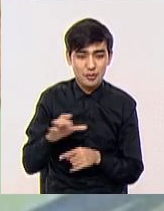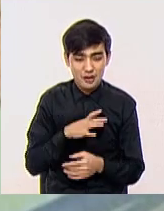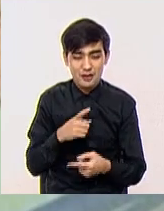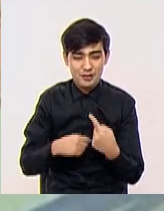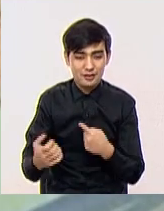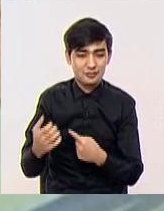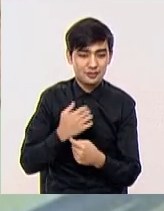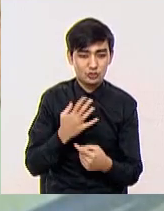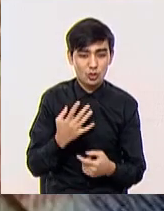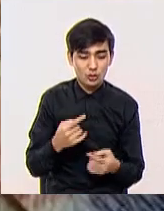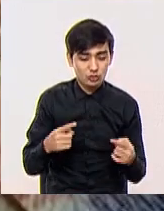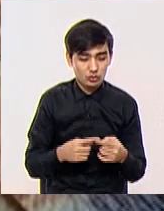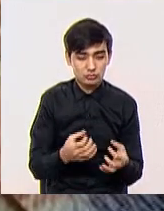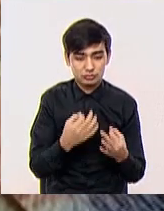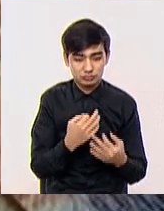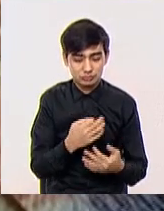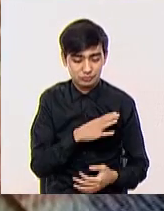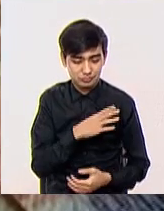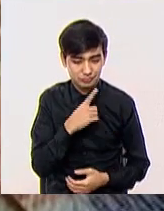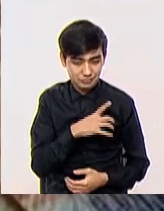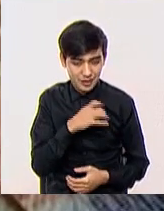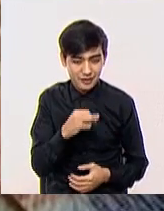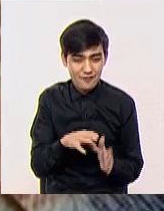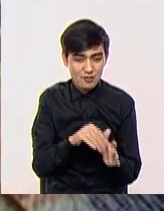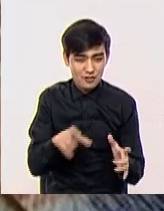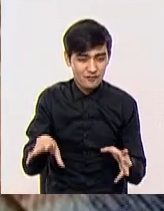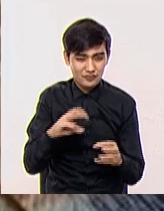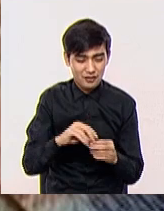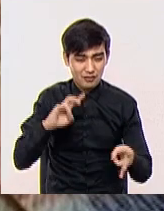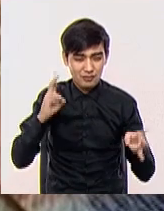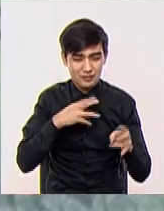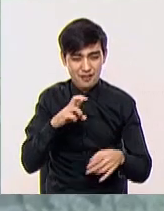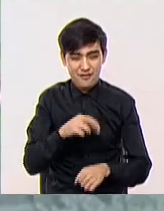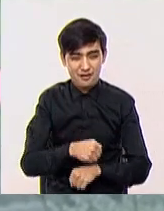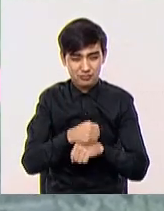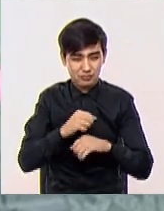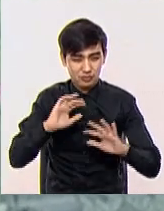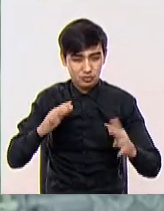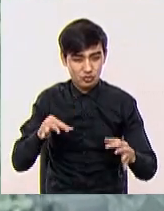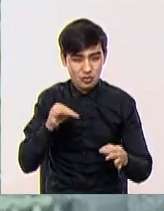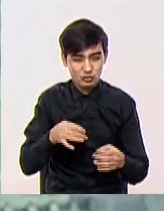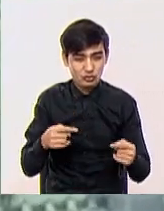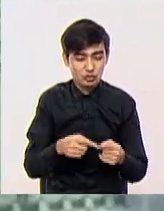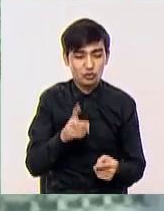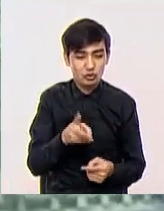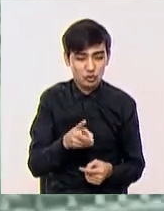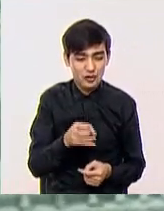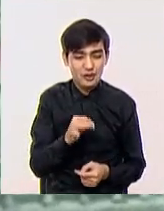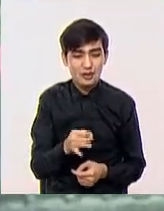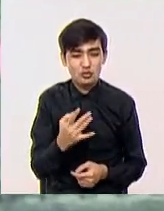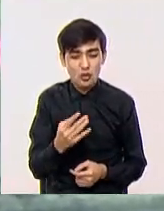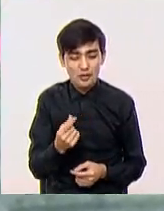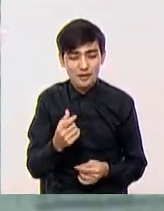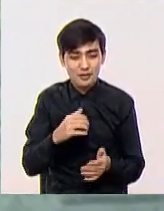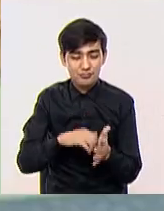туралы ақпарат беруді сұрады. Сондай-ақ депутаттар бүкіл елді дүрліктірген қаңтар оқиғасында нақты кімнің қанша